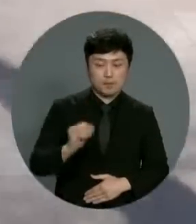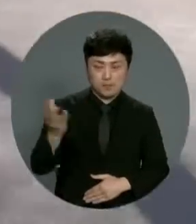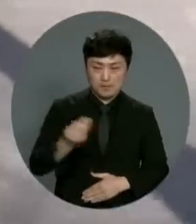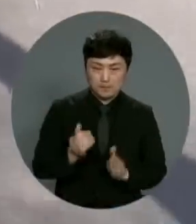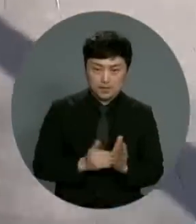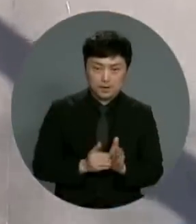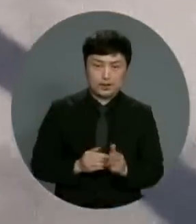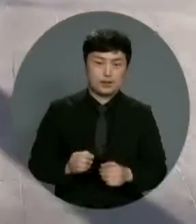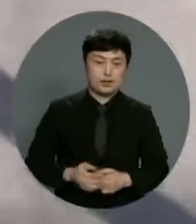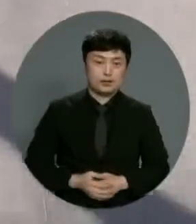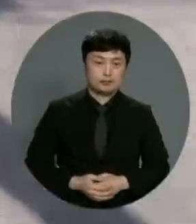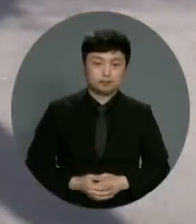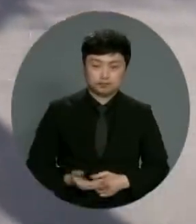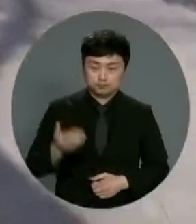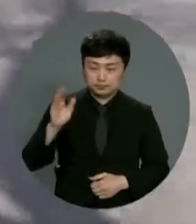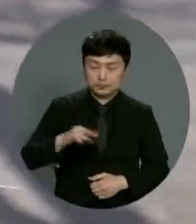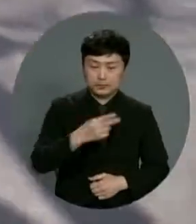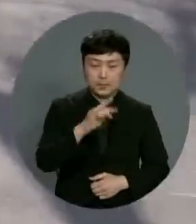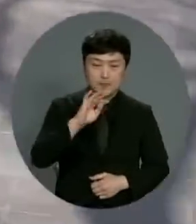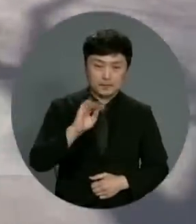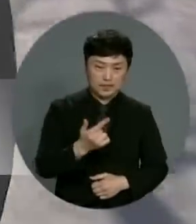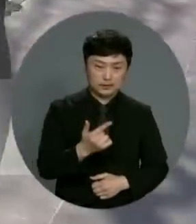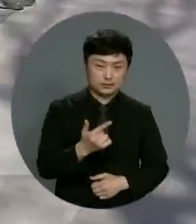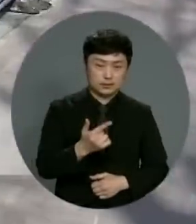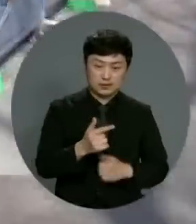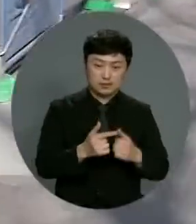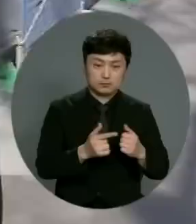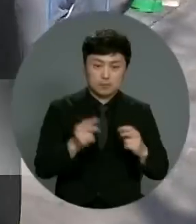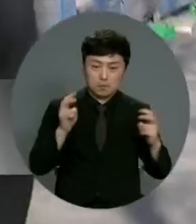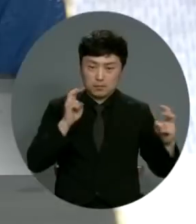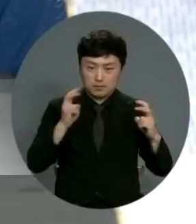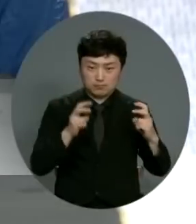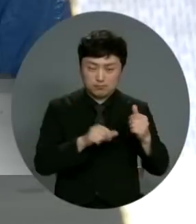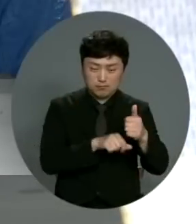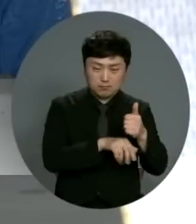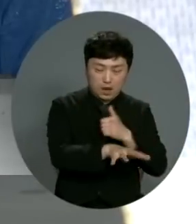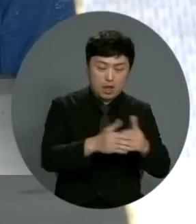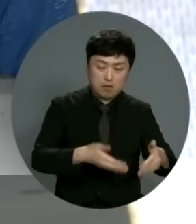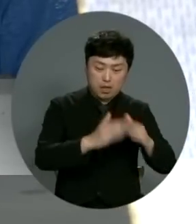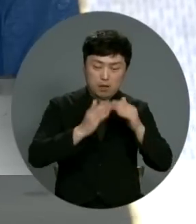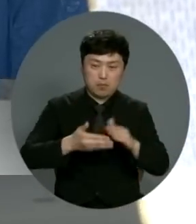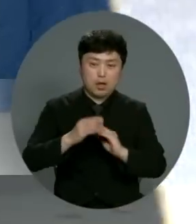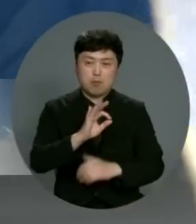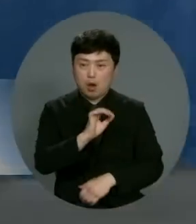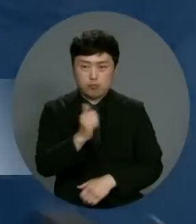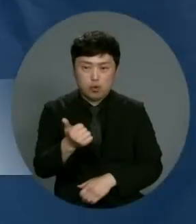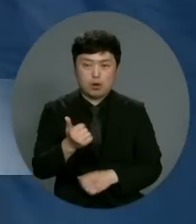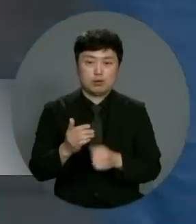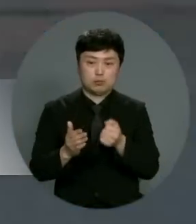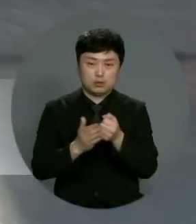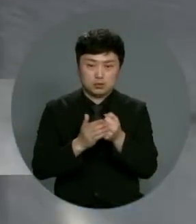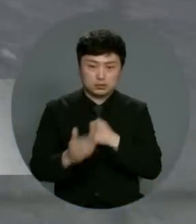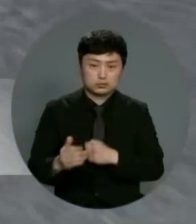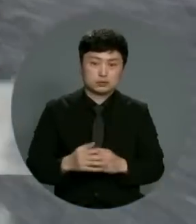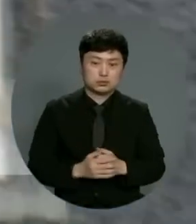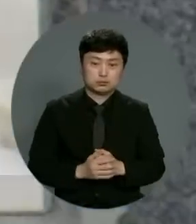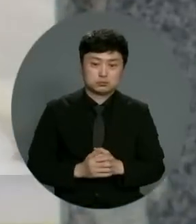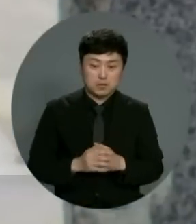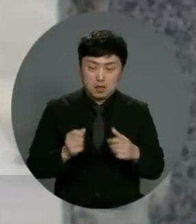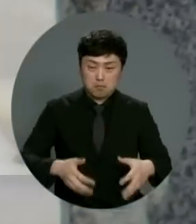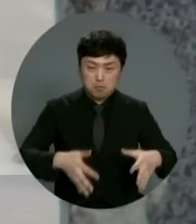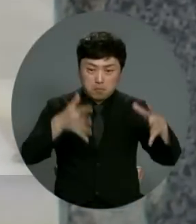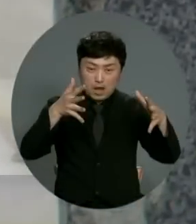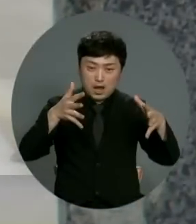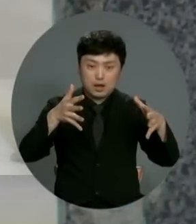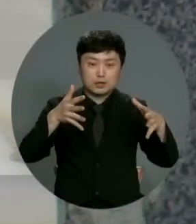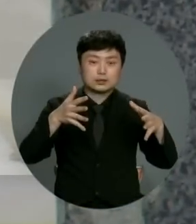했습니다. 하지만 다인건설이 무리하게 사업을 확장하면서 자금난을 겪었고 건물들은 준공 예정일이